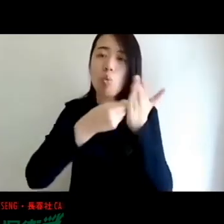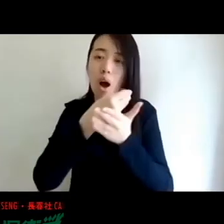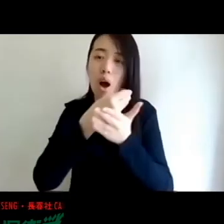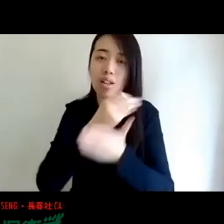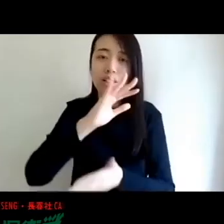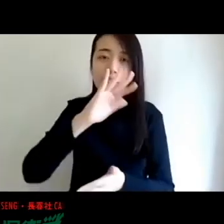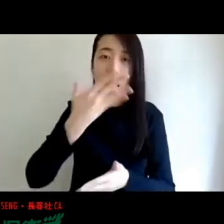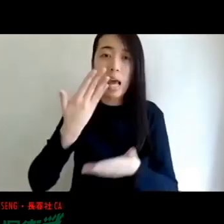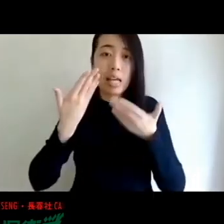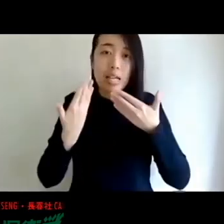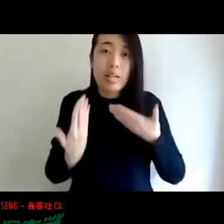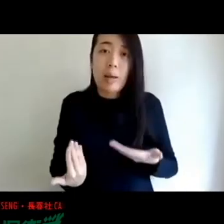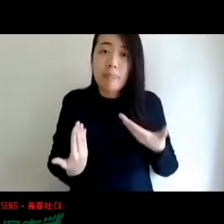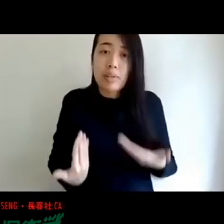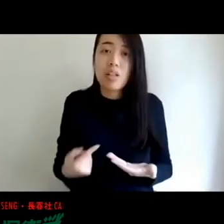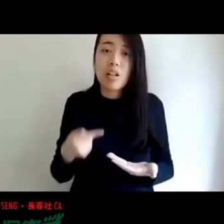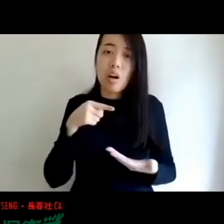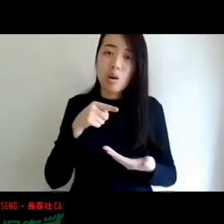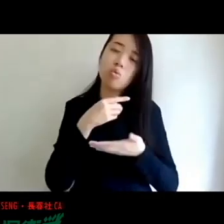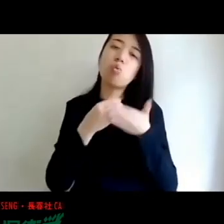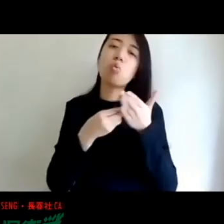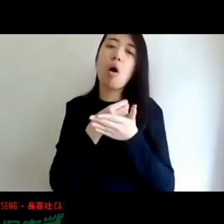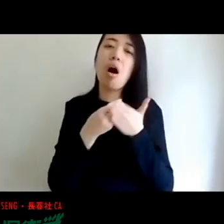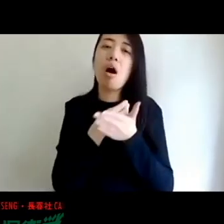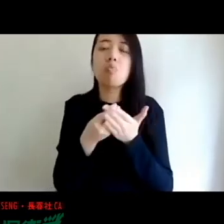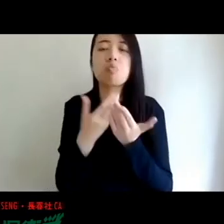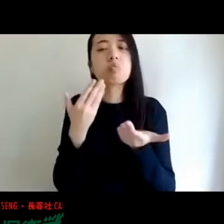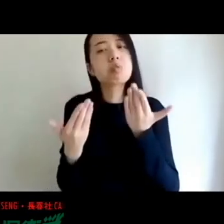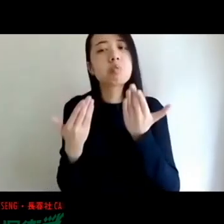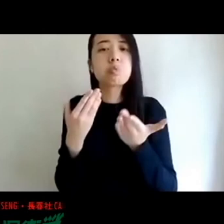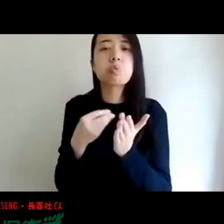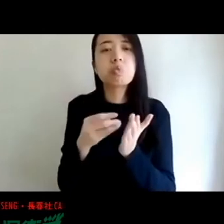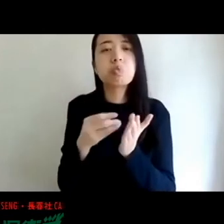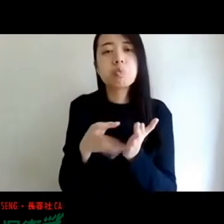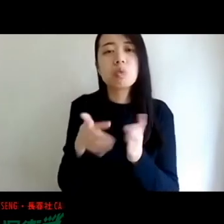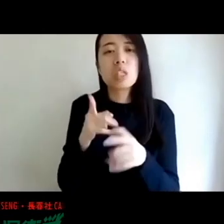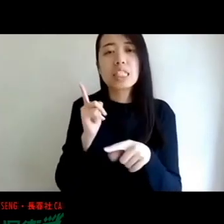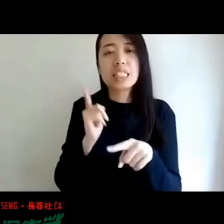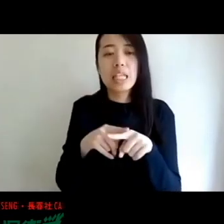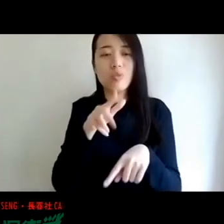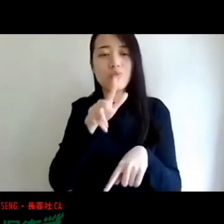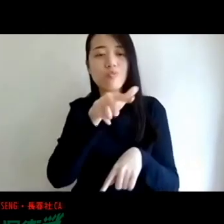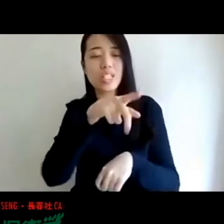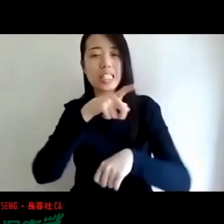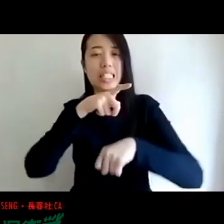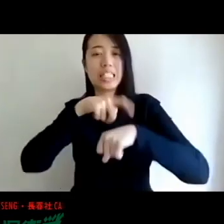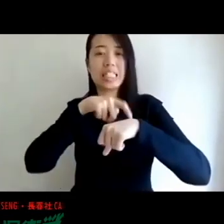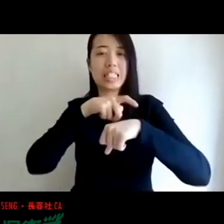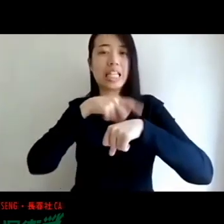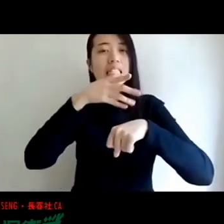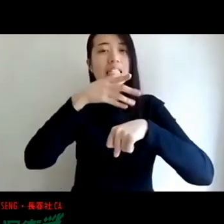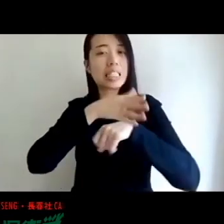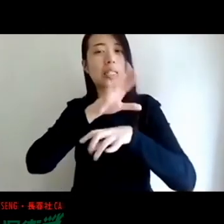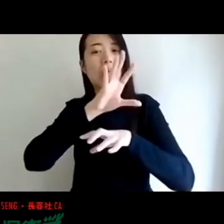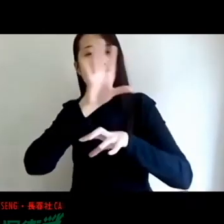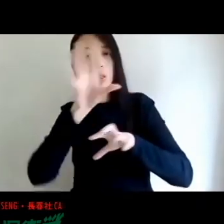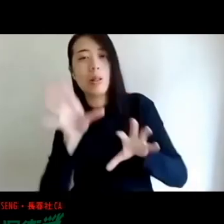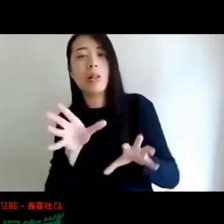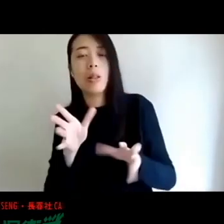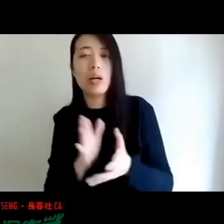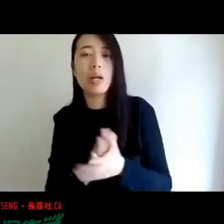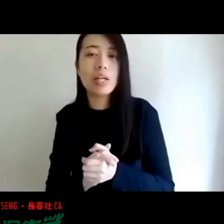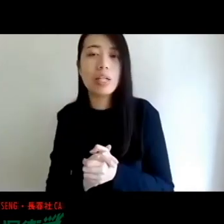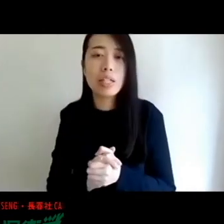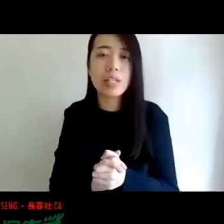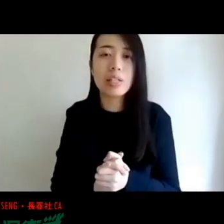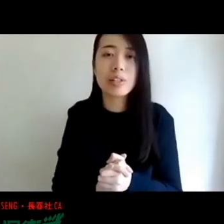咧去完成啦。咁因為我哋都 咪仲翻返嚟耶， 都差唔多好